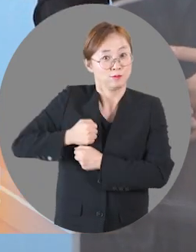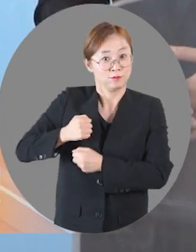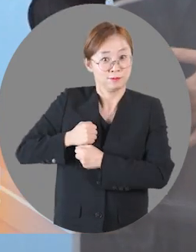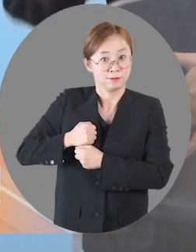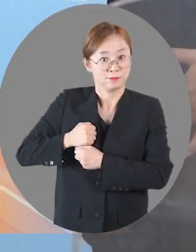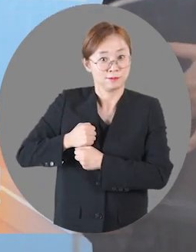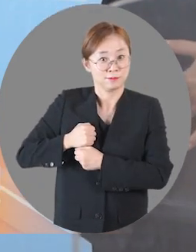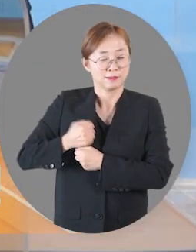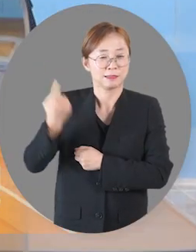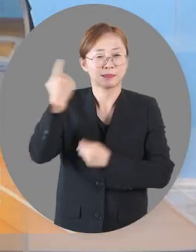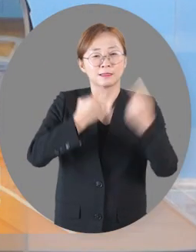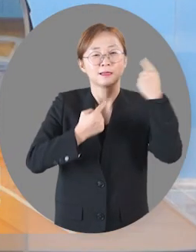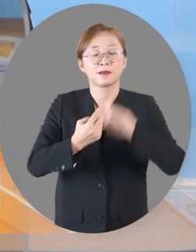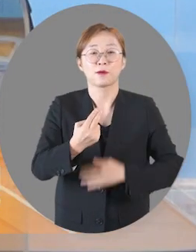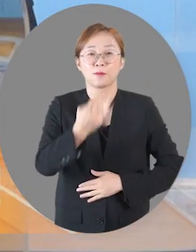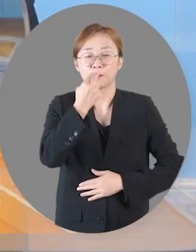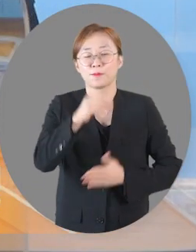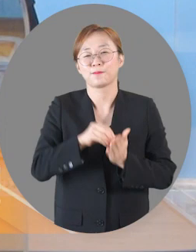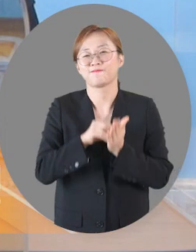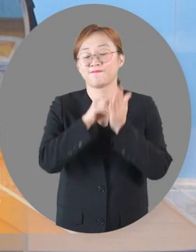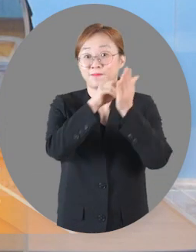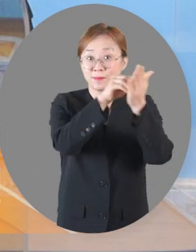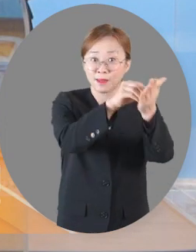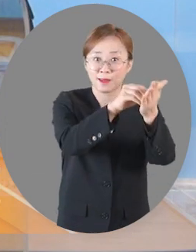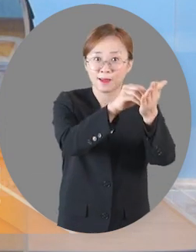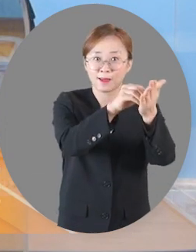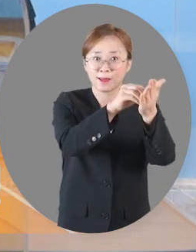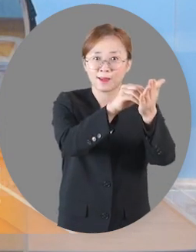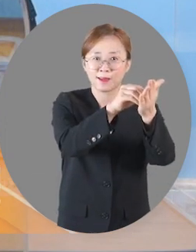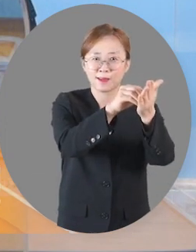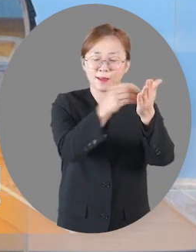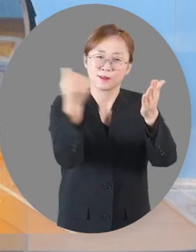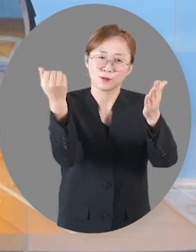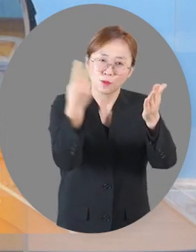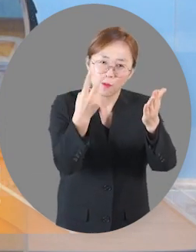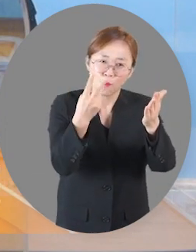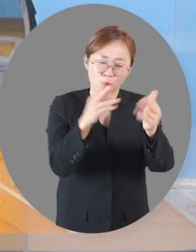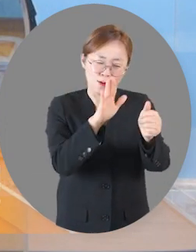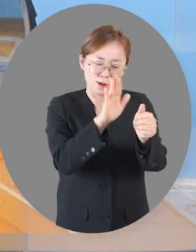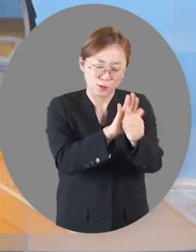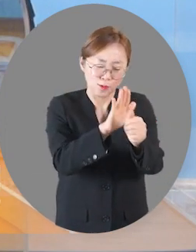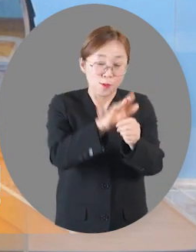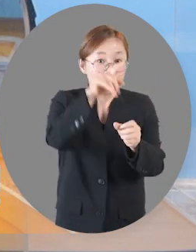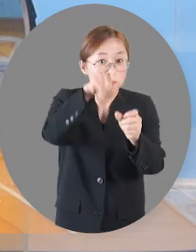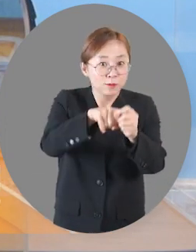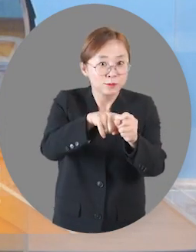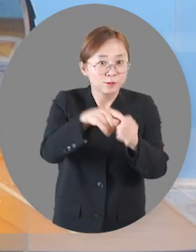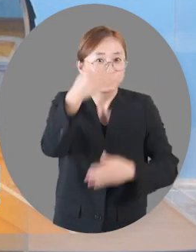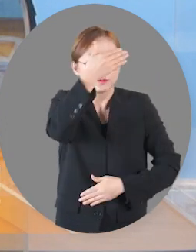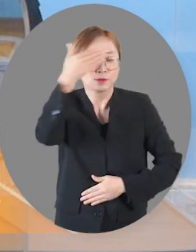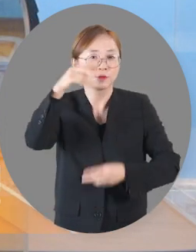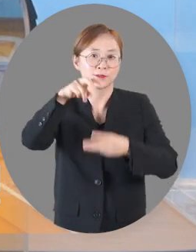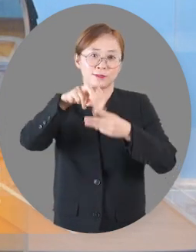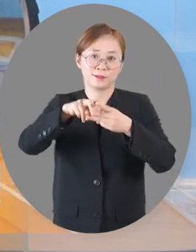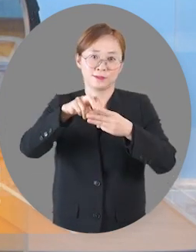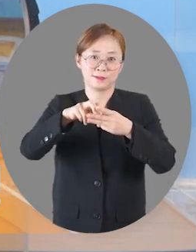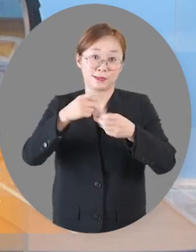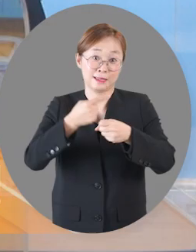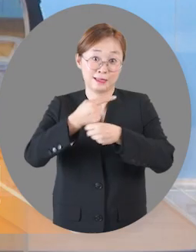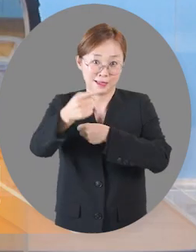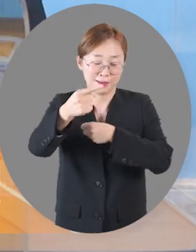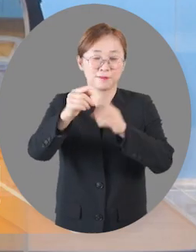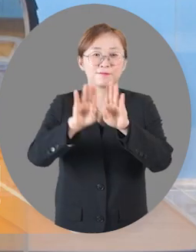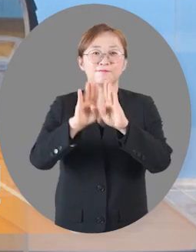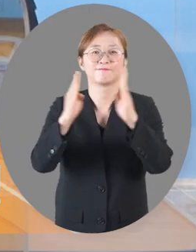청년을 대상으로 상해 보험을 가입하고 지역 청년의 활동을 지원하는 공주시 청년센터가 내년